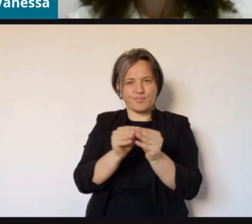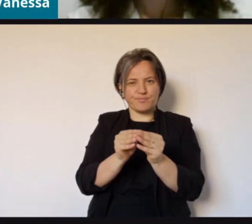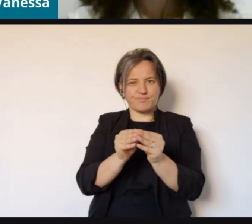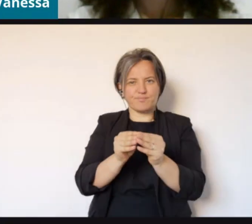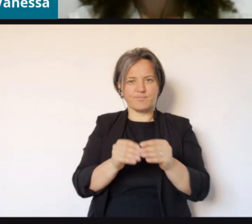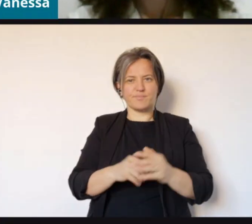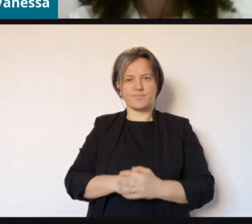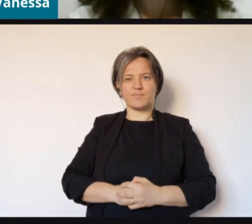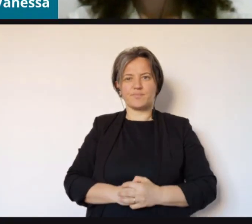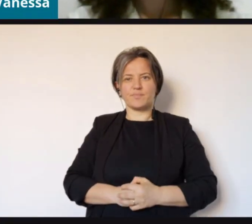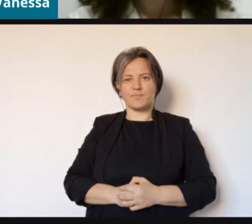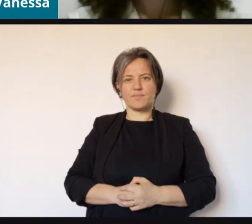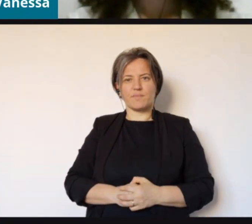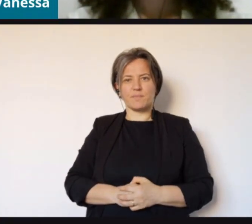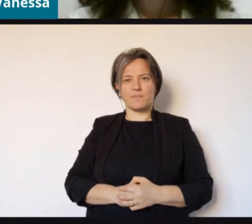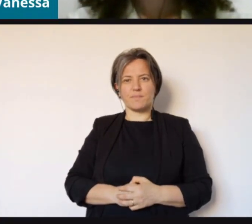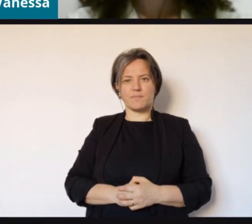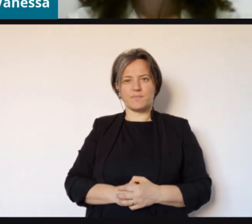più o meno